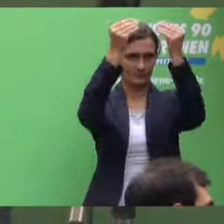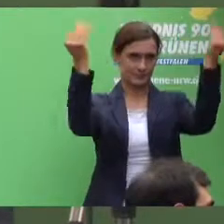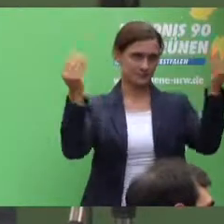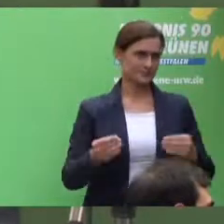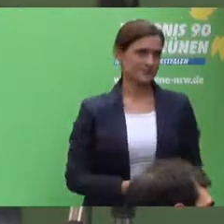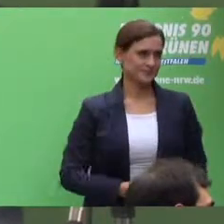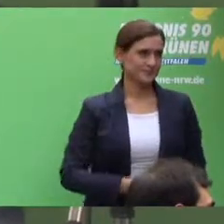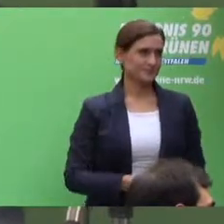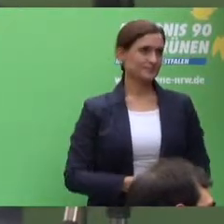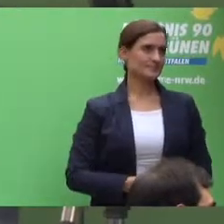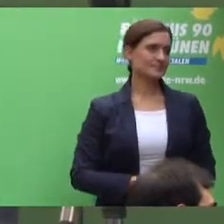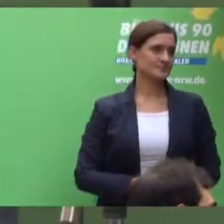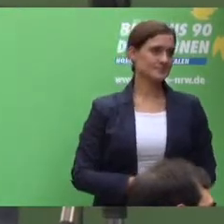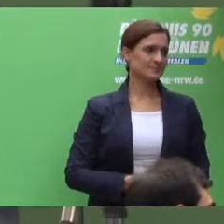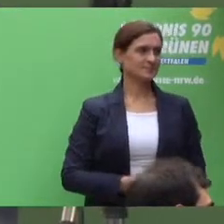Und deswegen,